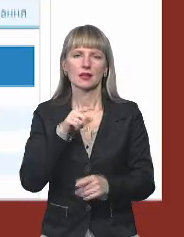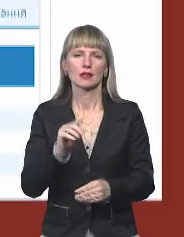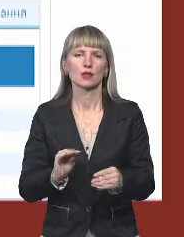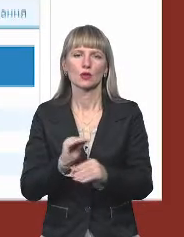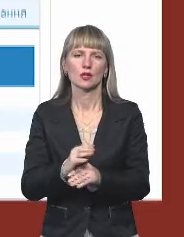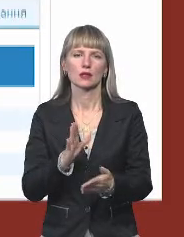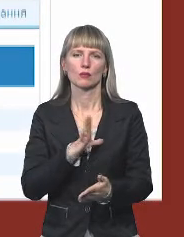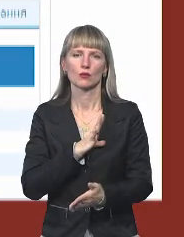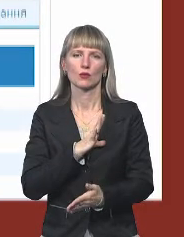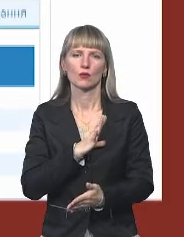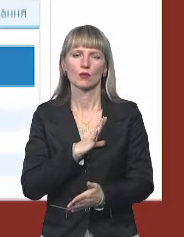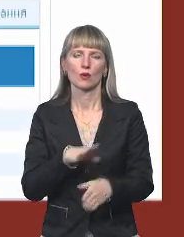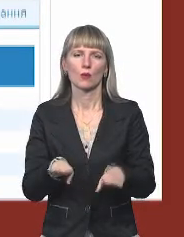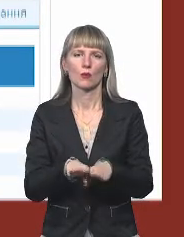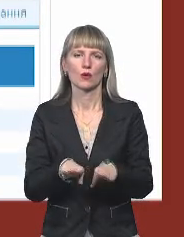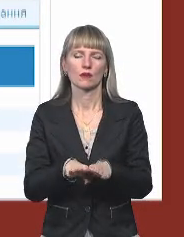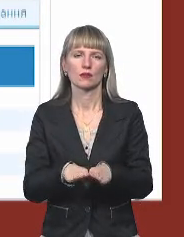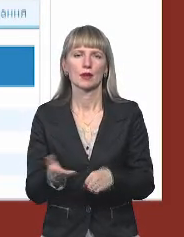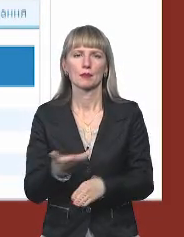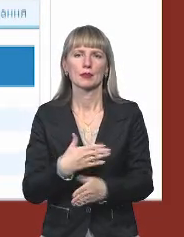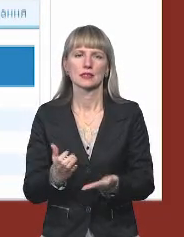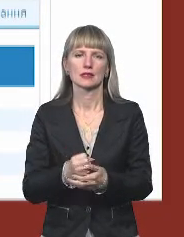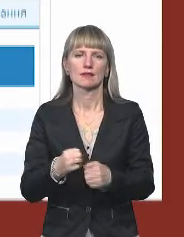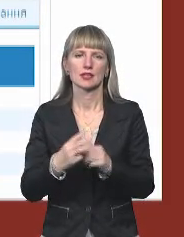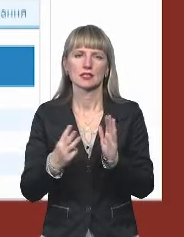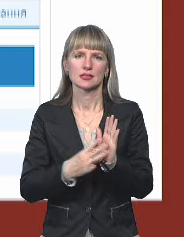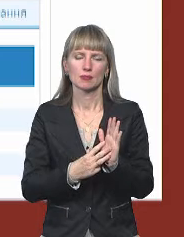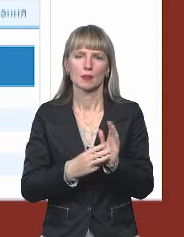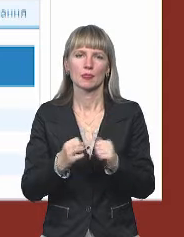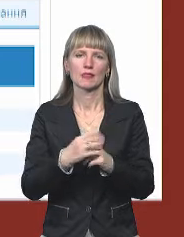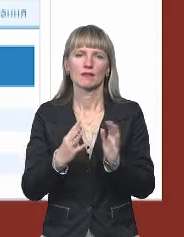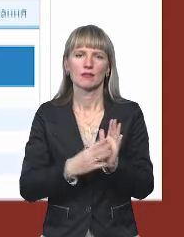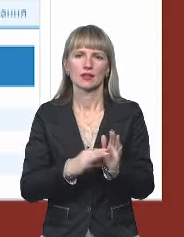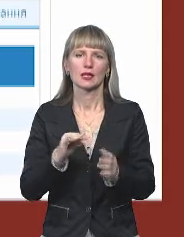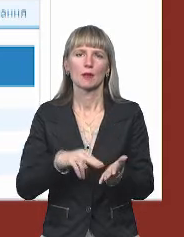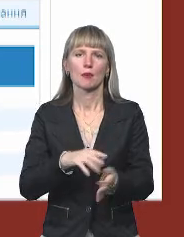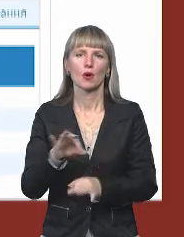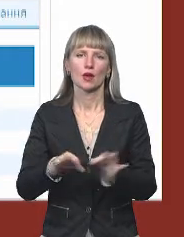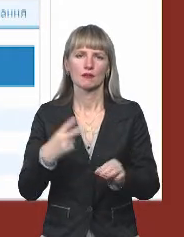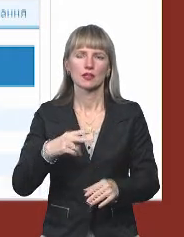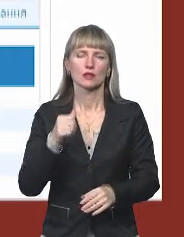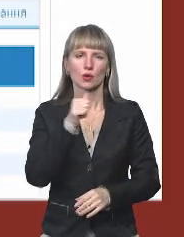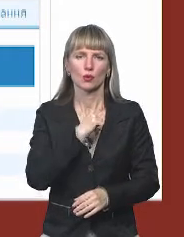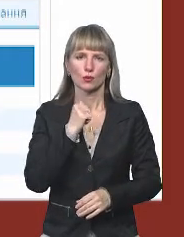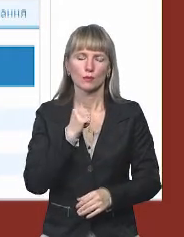там було порівняння, ми знайшли 18-й, 19-й та проєкт 20-го